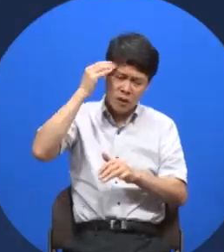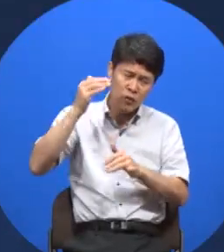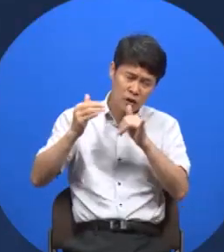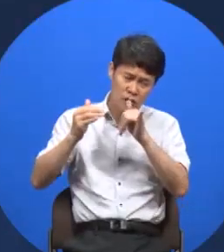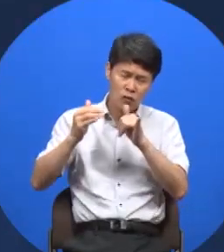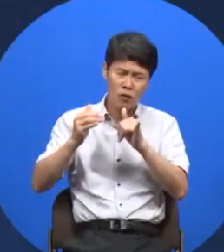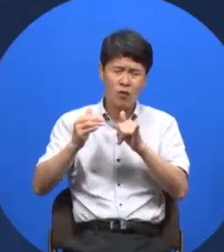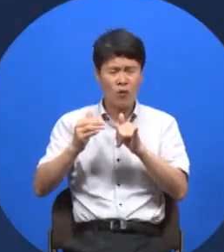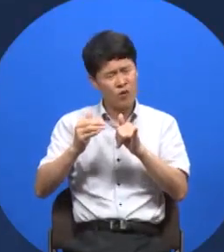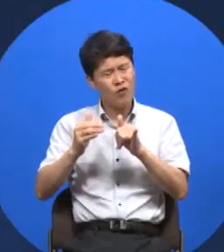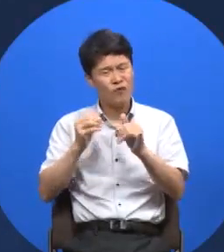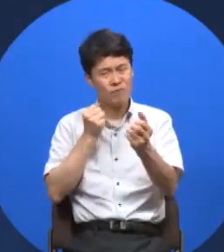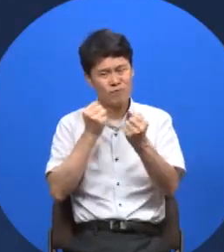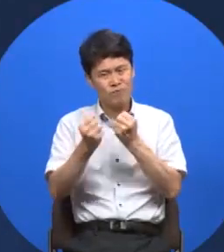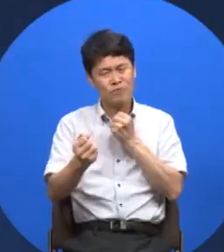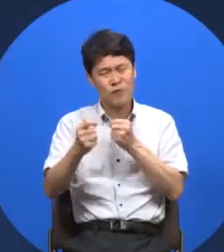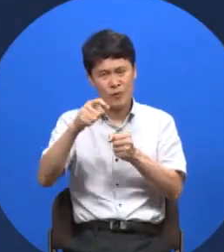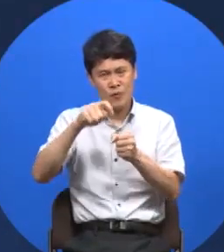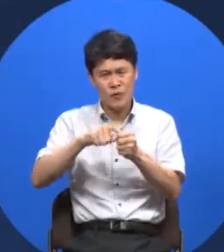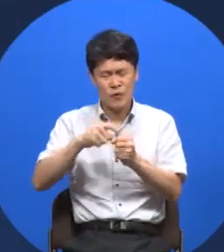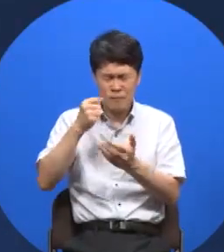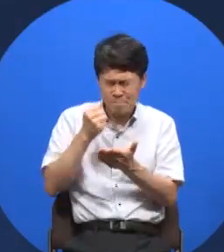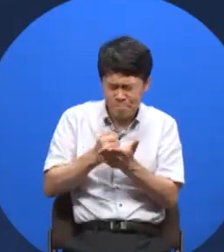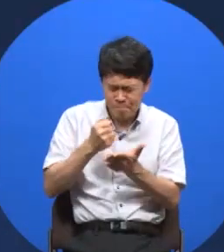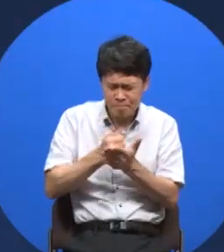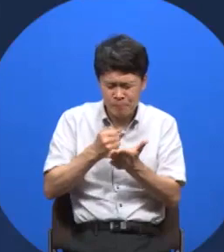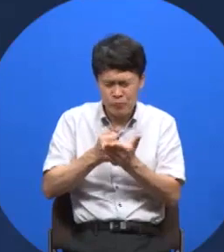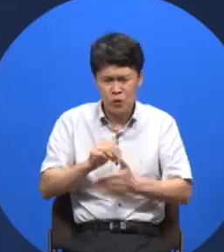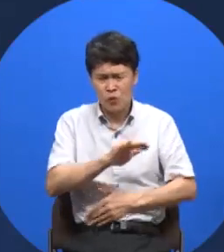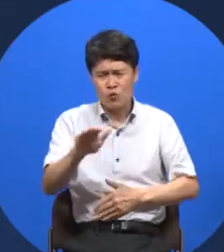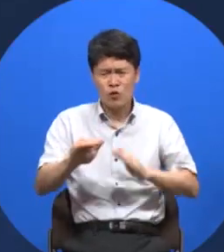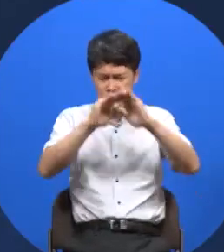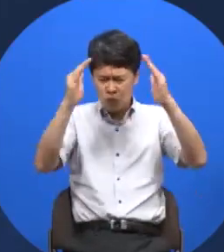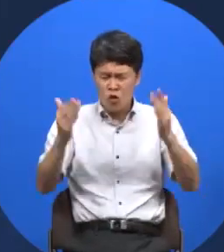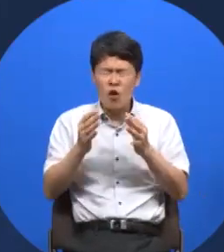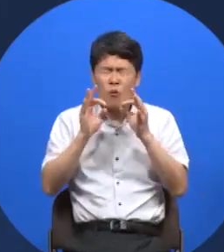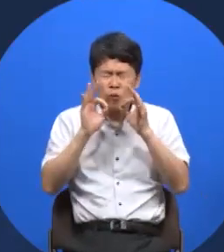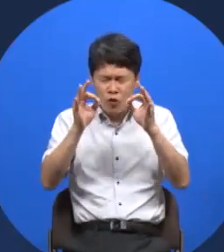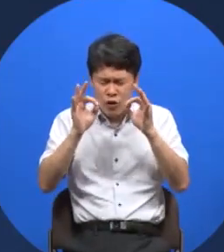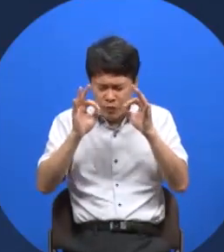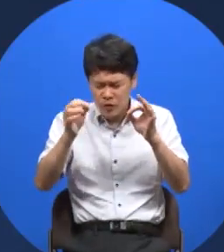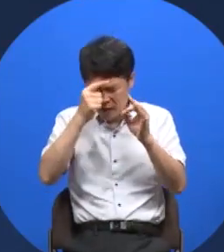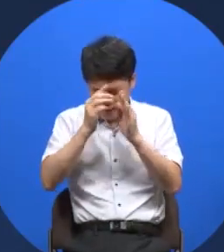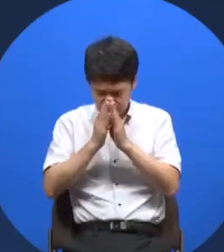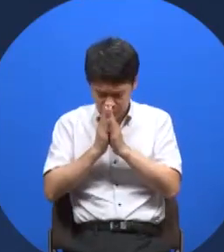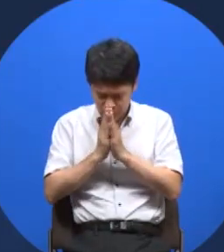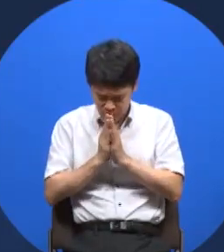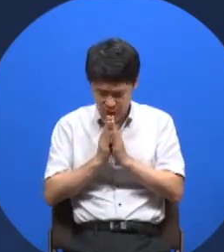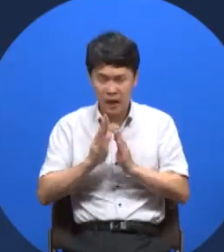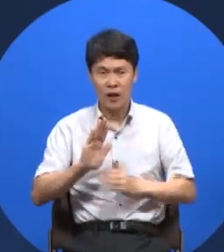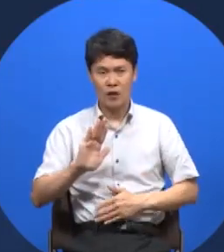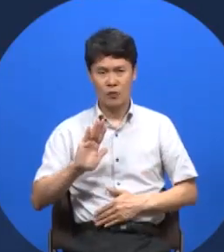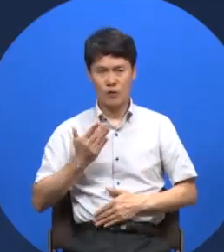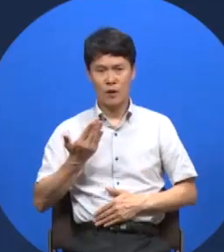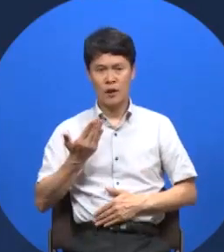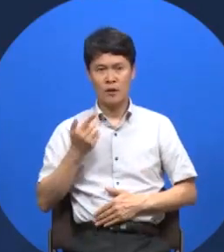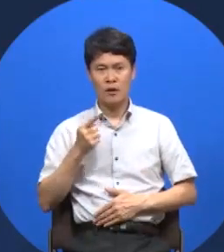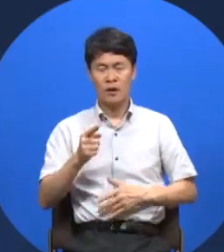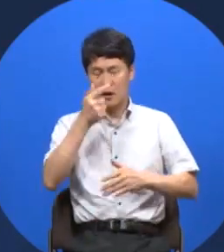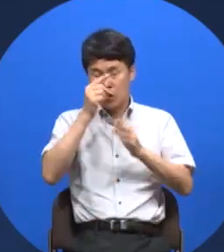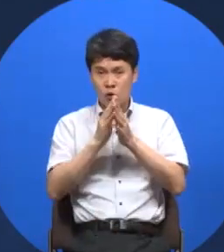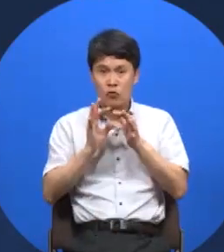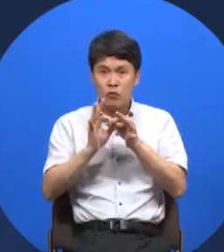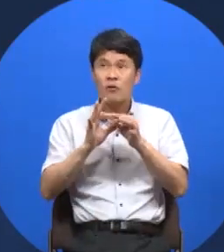장애물을 극복하기 위해서 안타까운 마음으로 우리는 모두가 다 부르짖어 기도하게 마련입니다. 그리고 이런 기도를